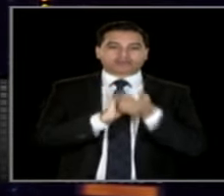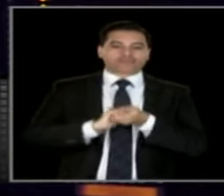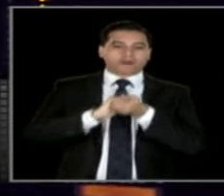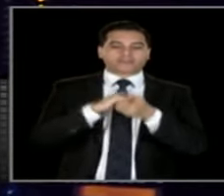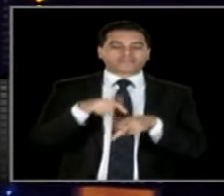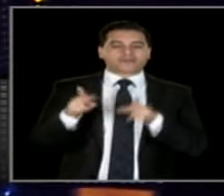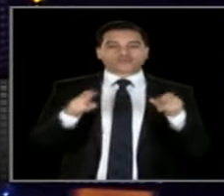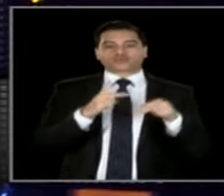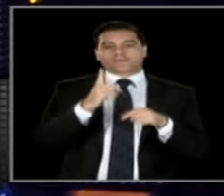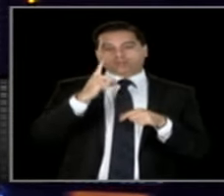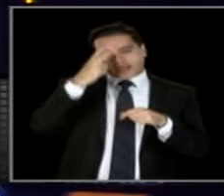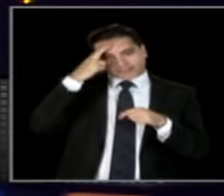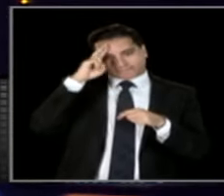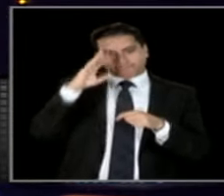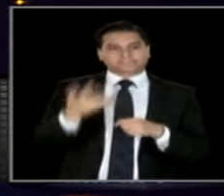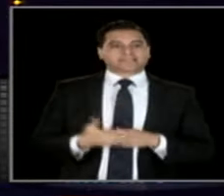موسم واحد؟